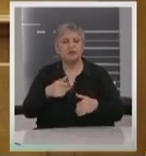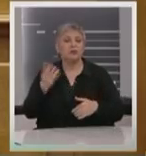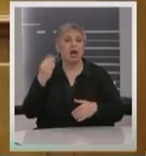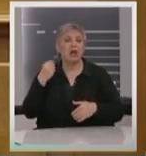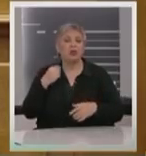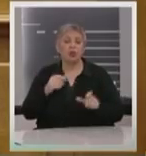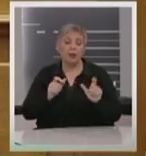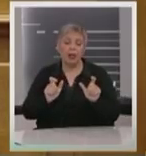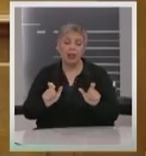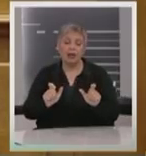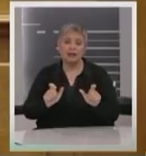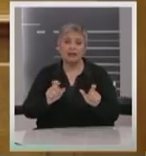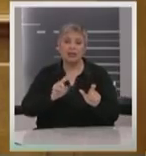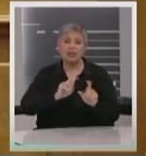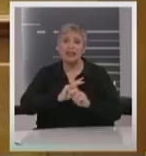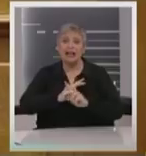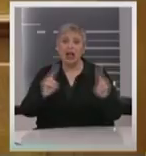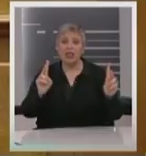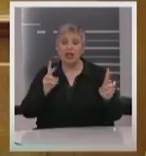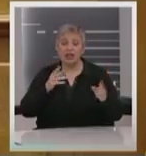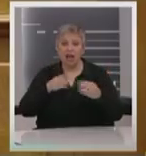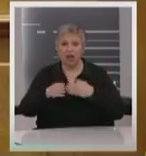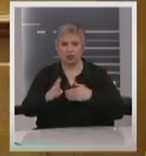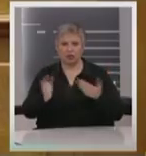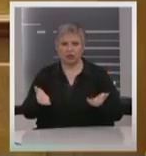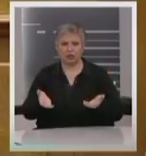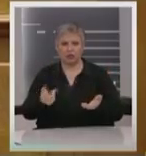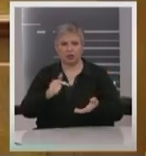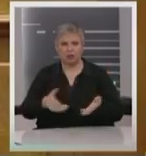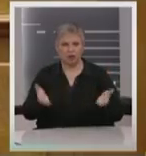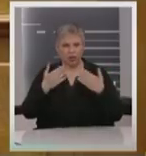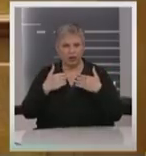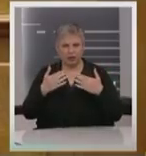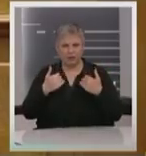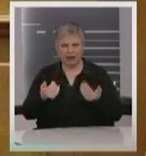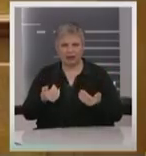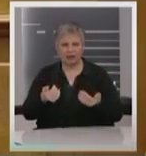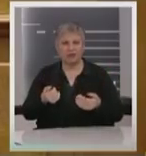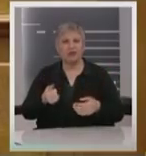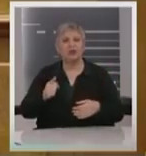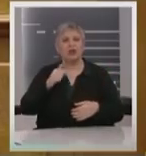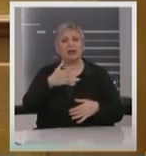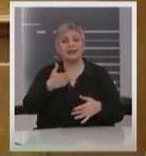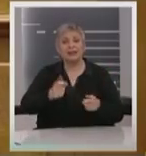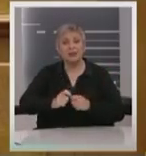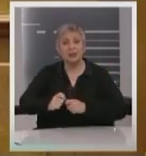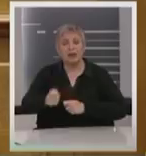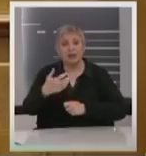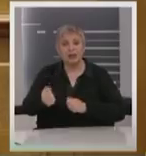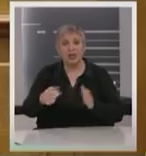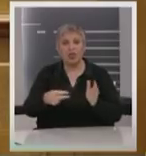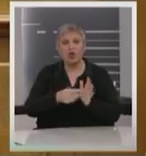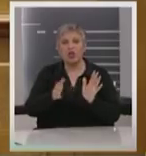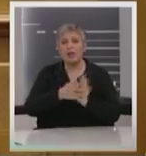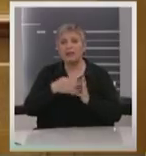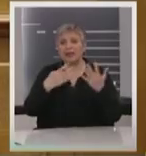όρο, από τα μνημόνια δεν υπάρχει. Έχουν ήδη νομοθετηθεί από εσάς μέτρα για το 2019 και το